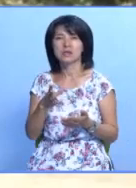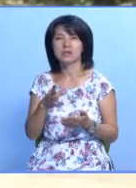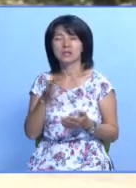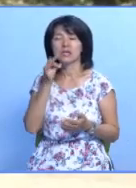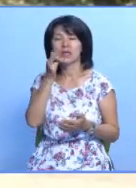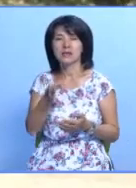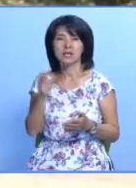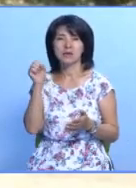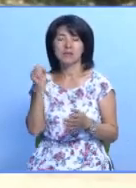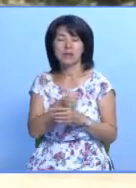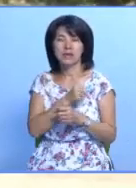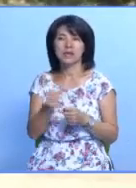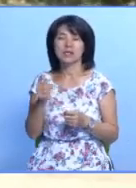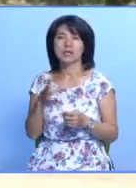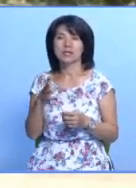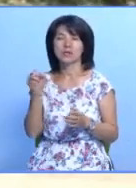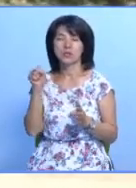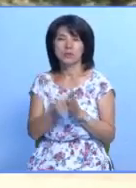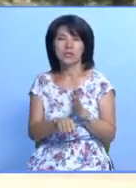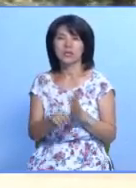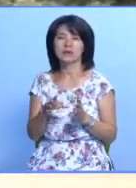деп айтып тұр. Әлгі жігіттердің